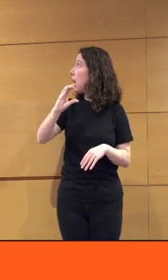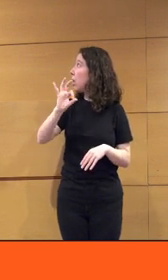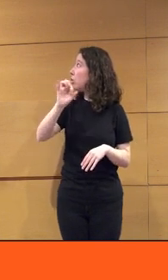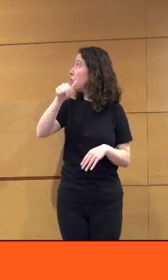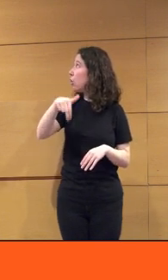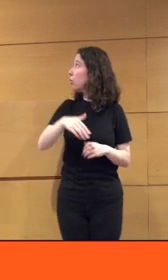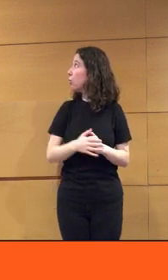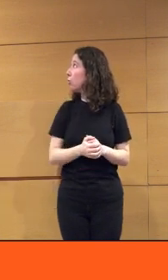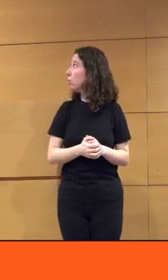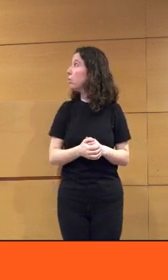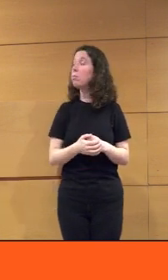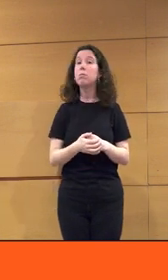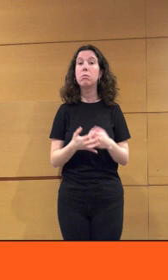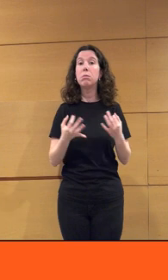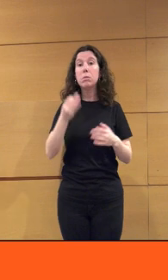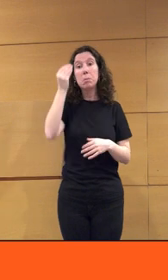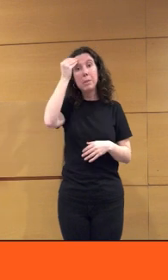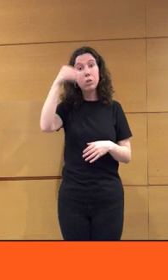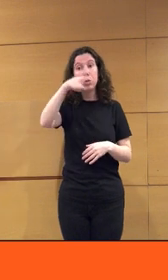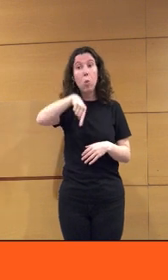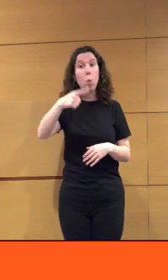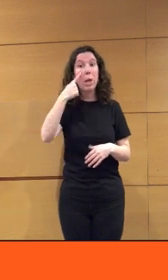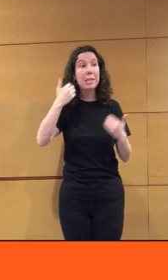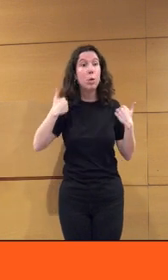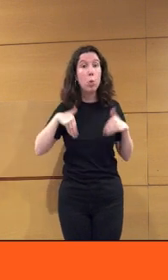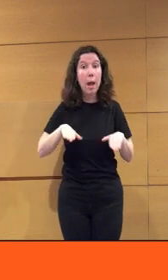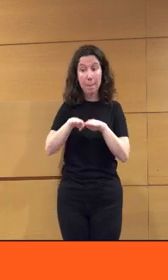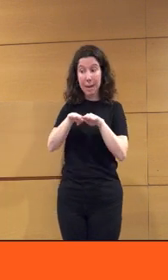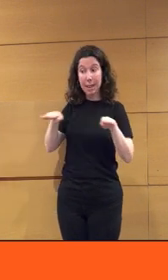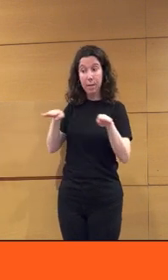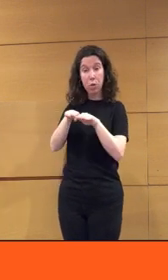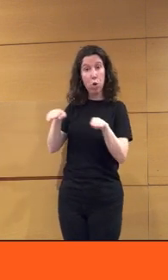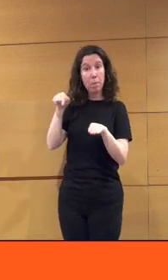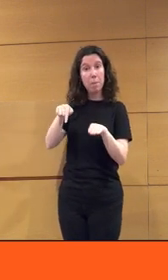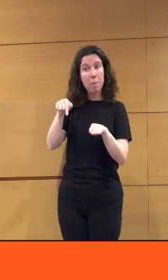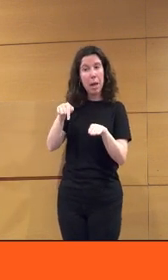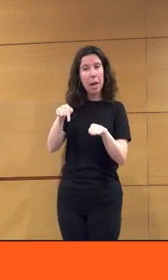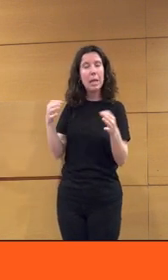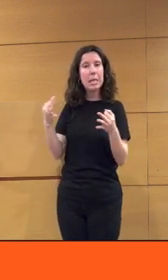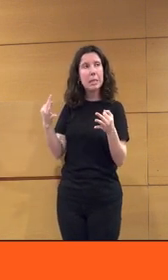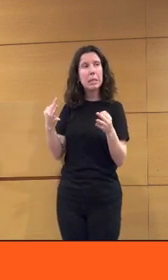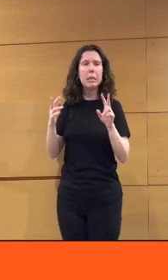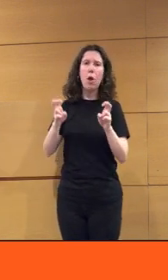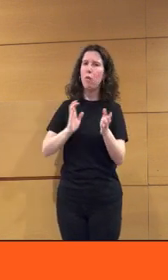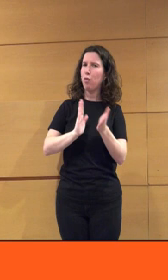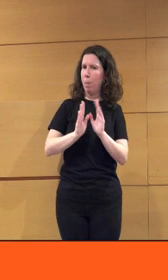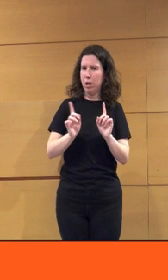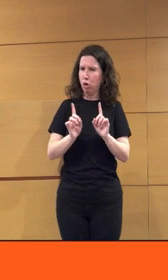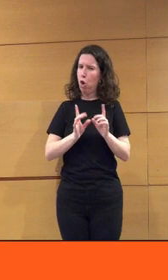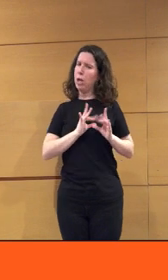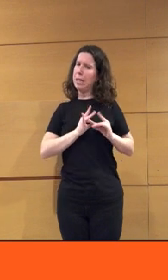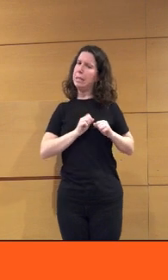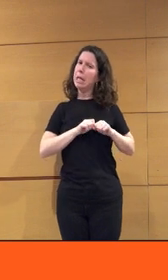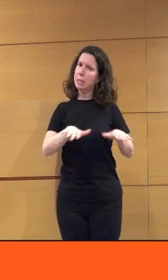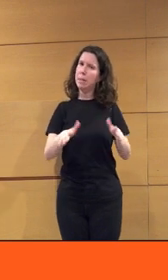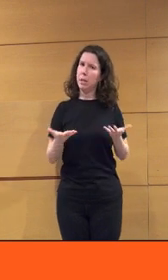La plataforma Snaxon jo crec que ens ha ajudat molt també. És una plataforma, més que formació, diríem que és sensibilització, sí